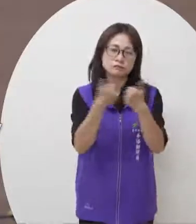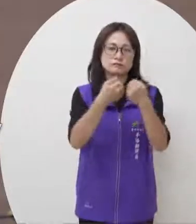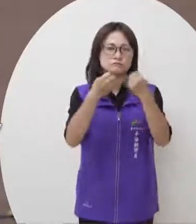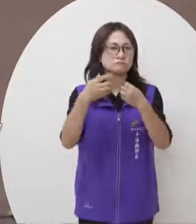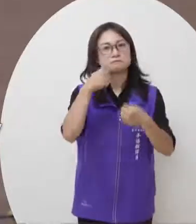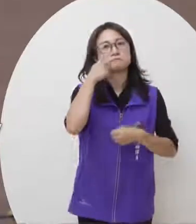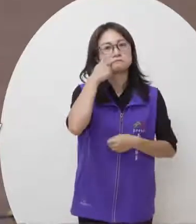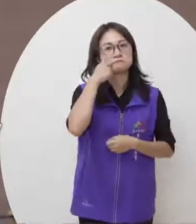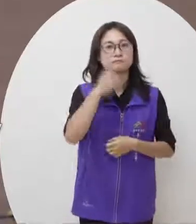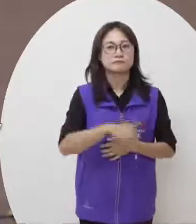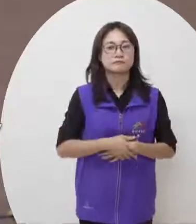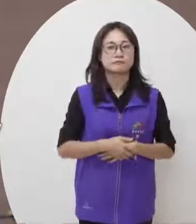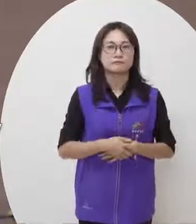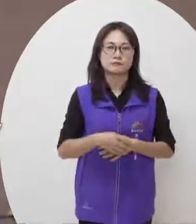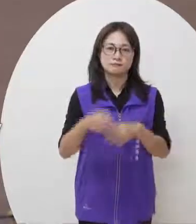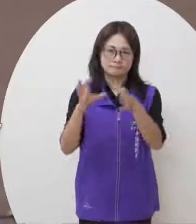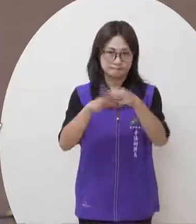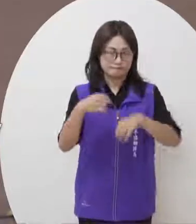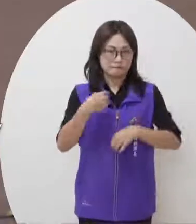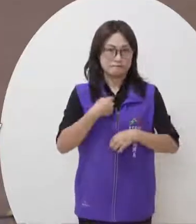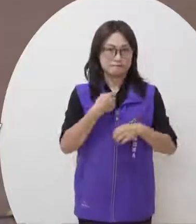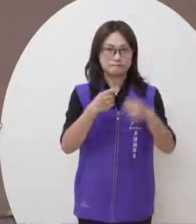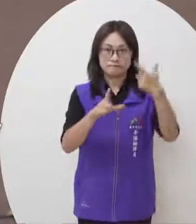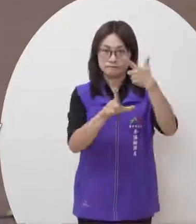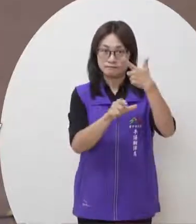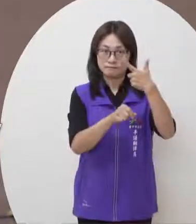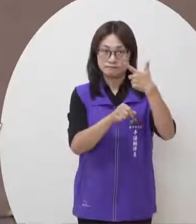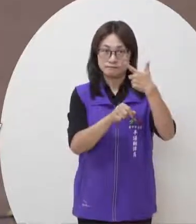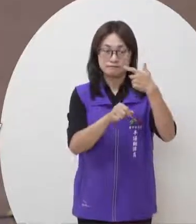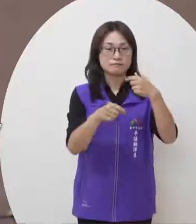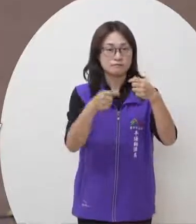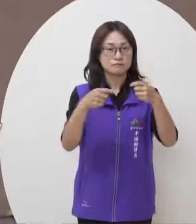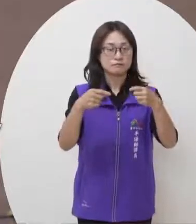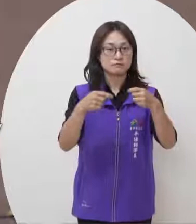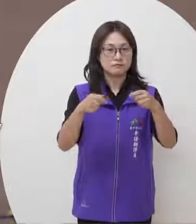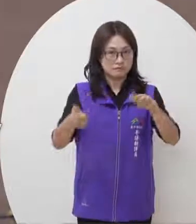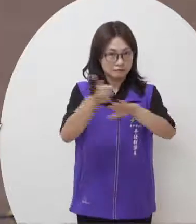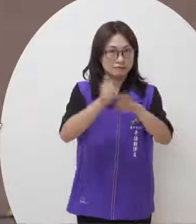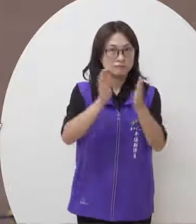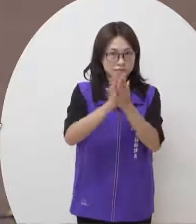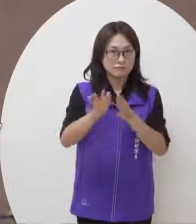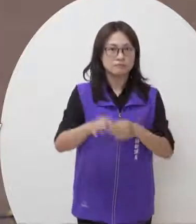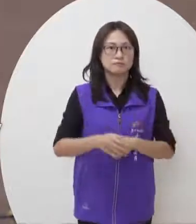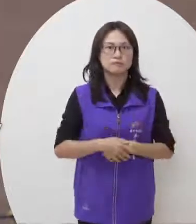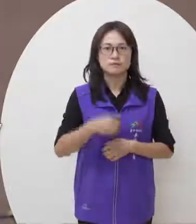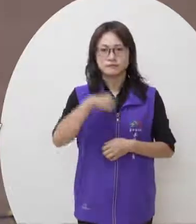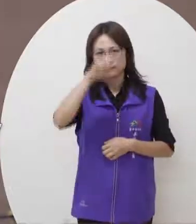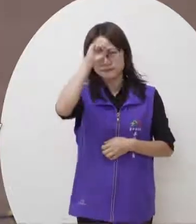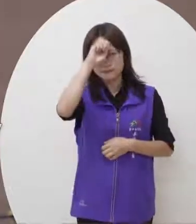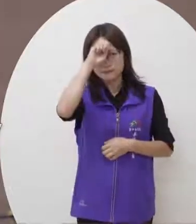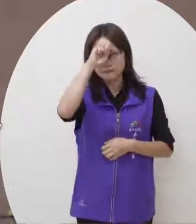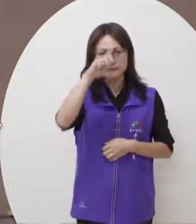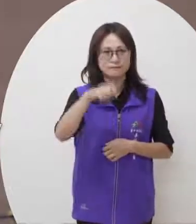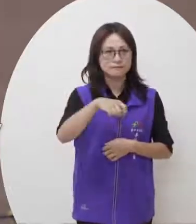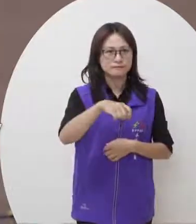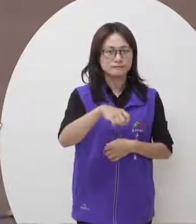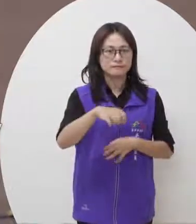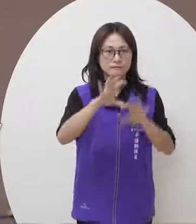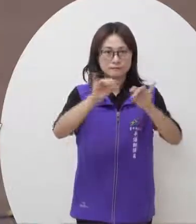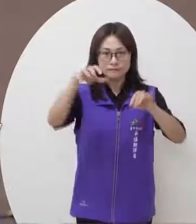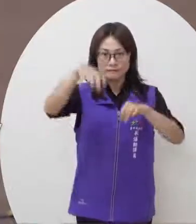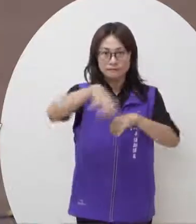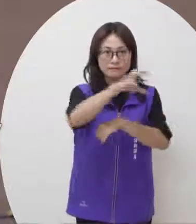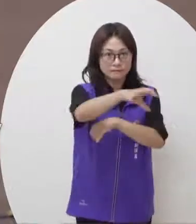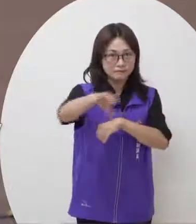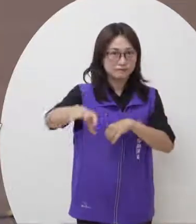所以施又彦上任以来，那我觉得我们怎么样了解地方事务、加强地方建设，阿嘎宾